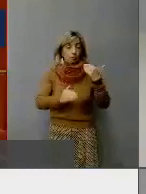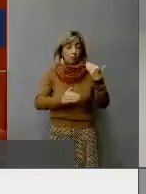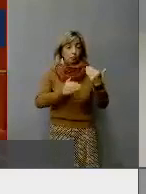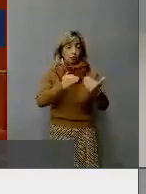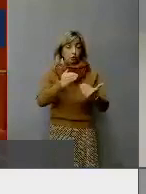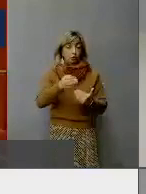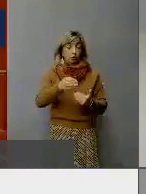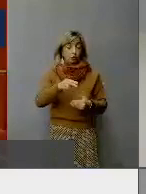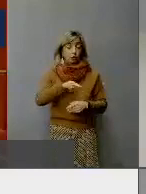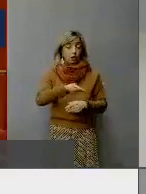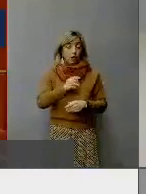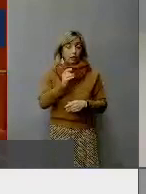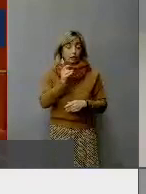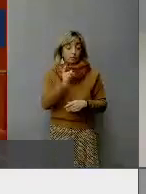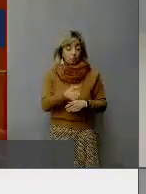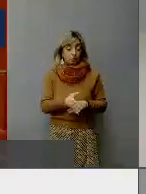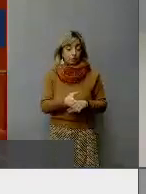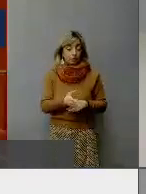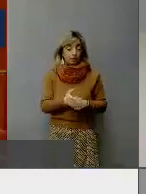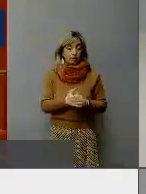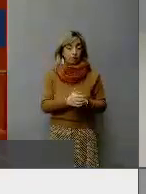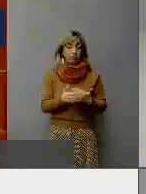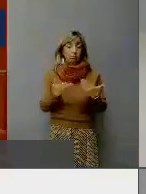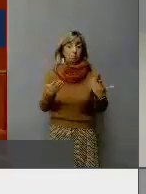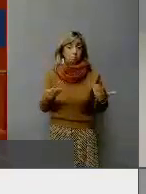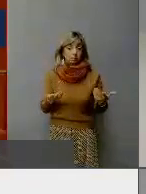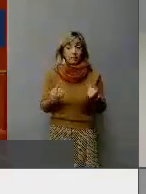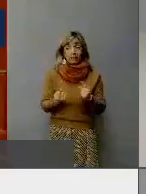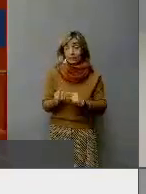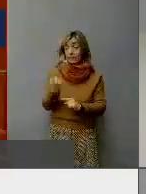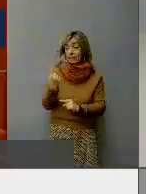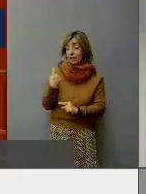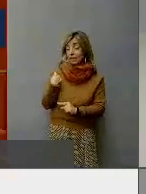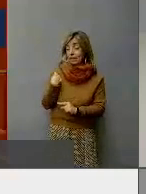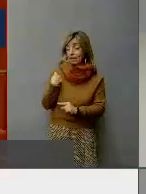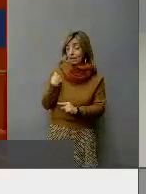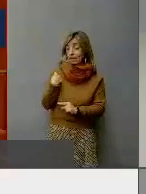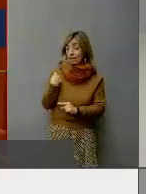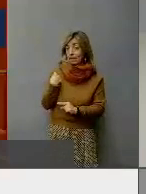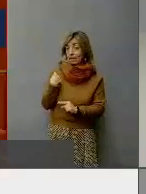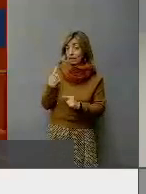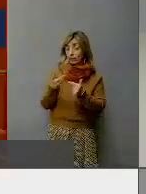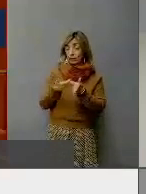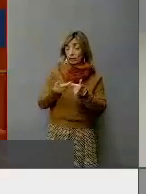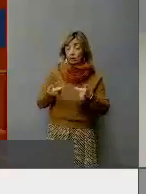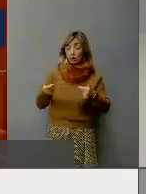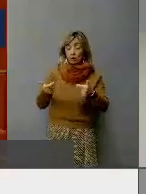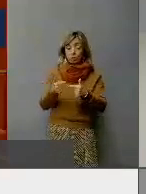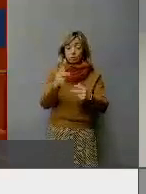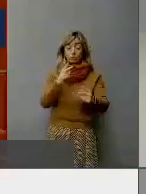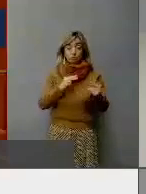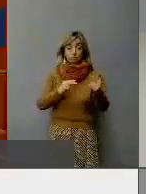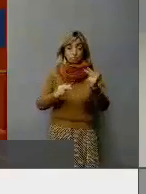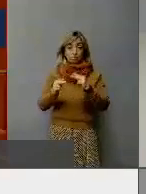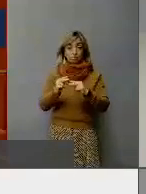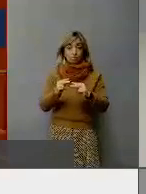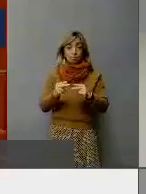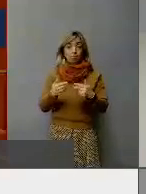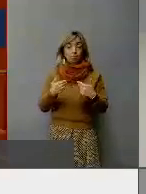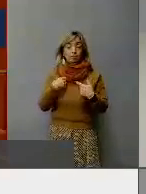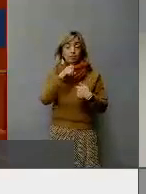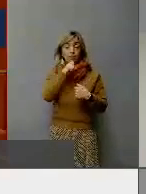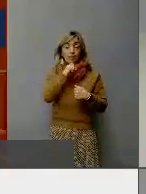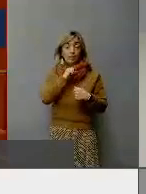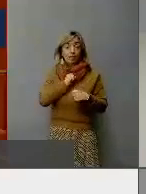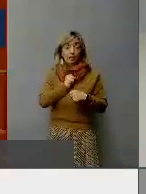e concludo come anche nella discussione di ieri commissione suv e gino sim nel corso dell'opera io credo nella buona fede di